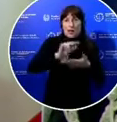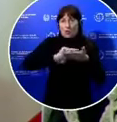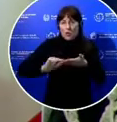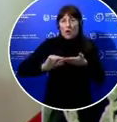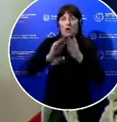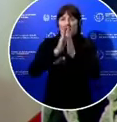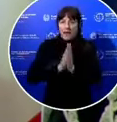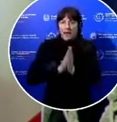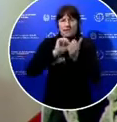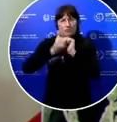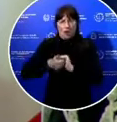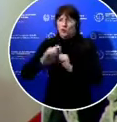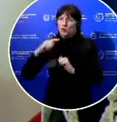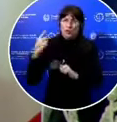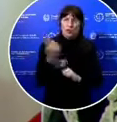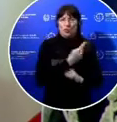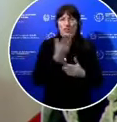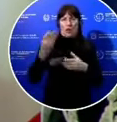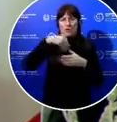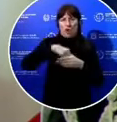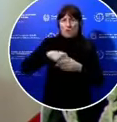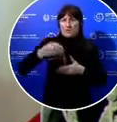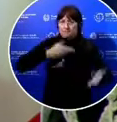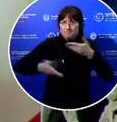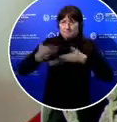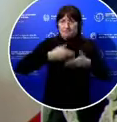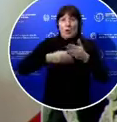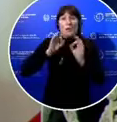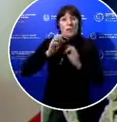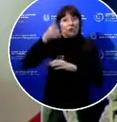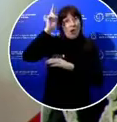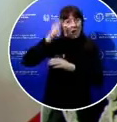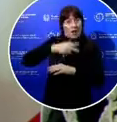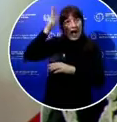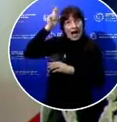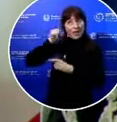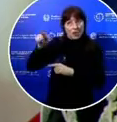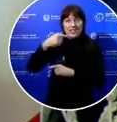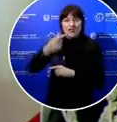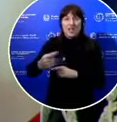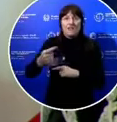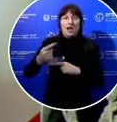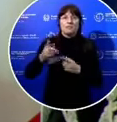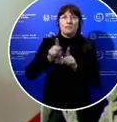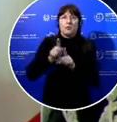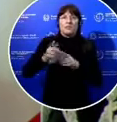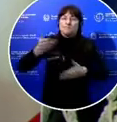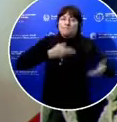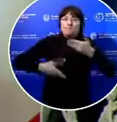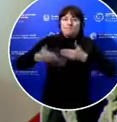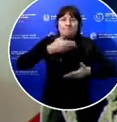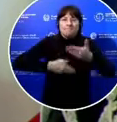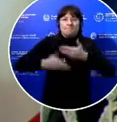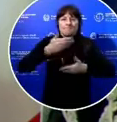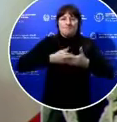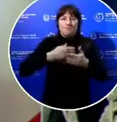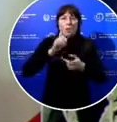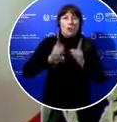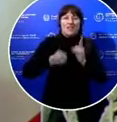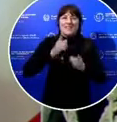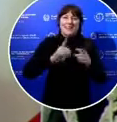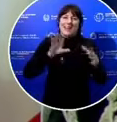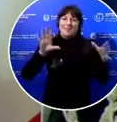sport. Significa, diceva Don Gallo, con una partecipazione democratica sviluppare politiche